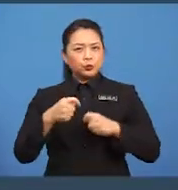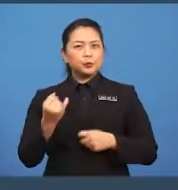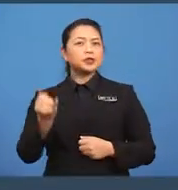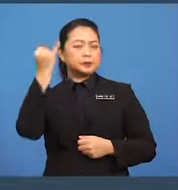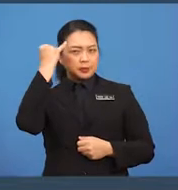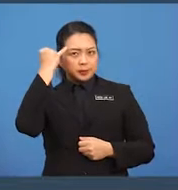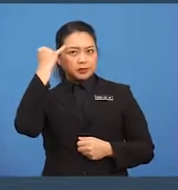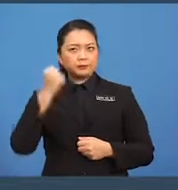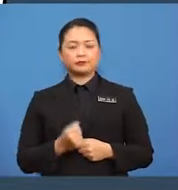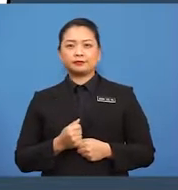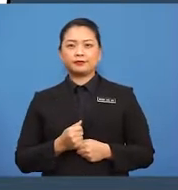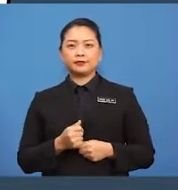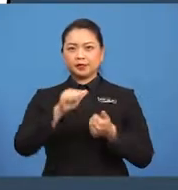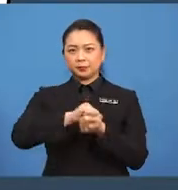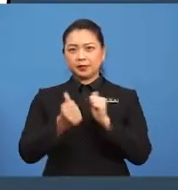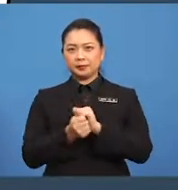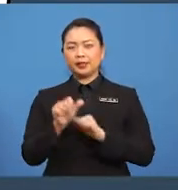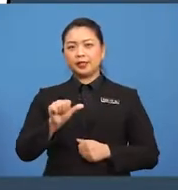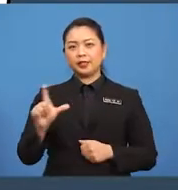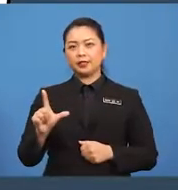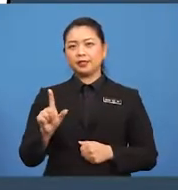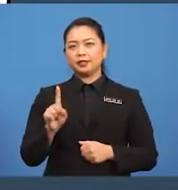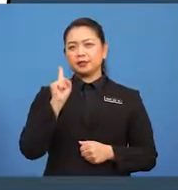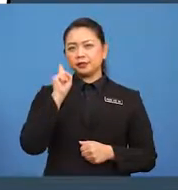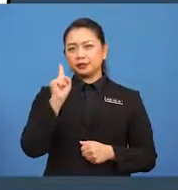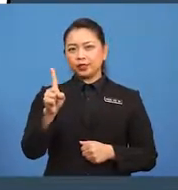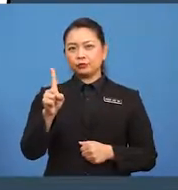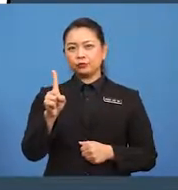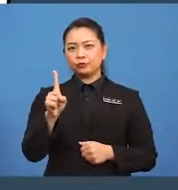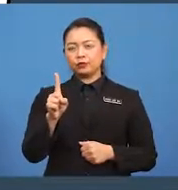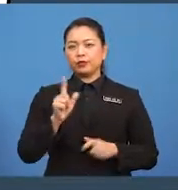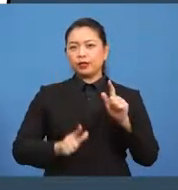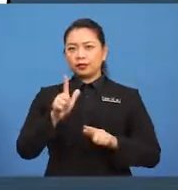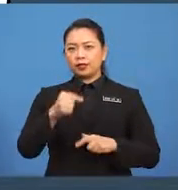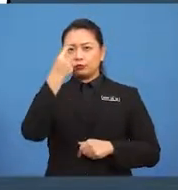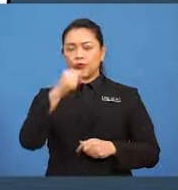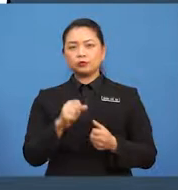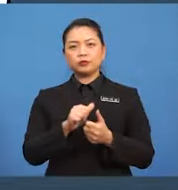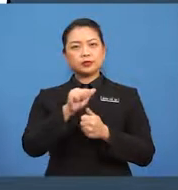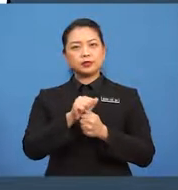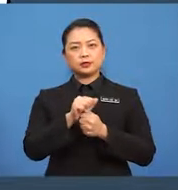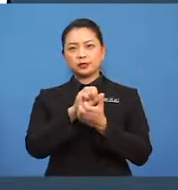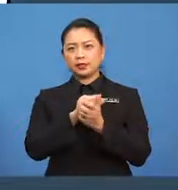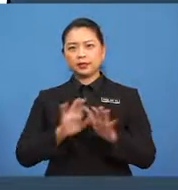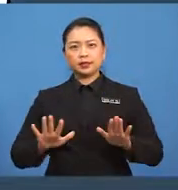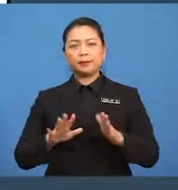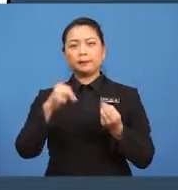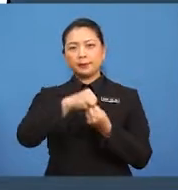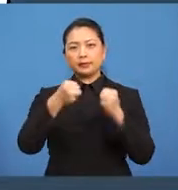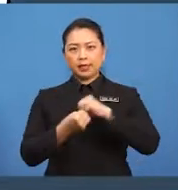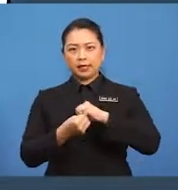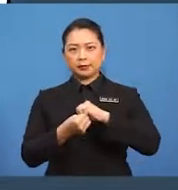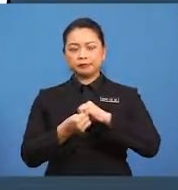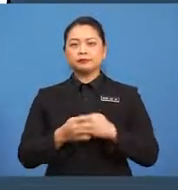imbas kembali. Algoritma adalah satu siri langkah untuk menyelesaikan suatu masalah.